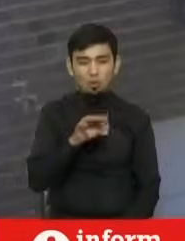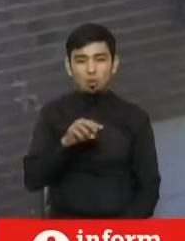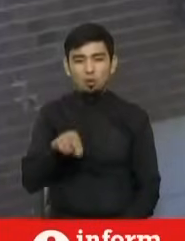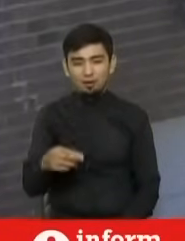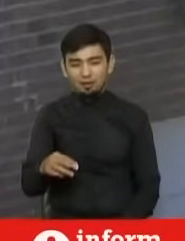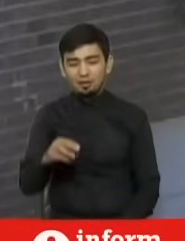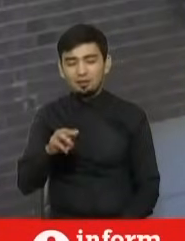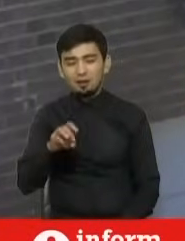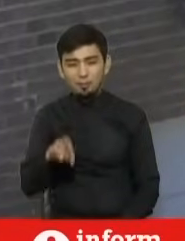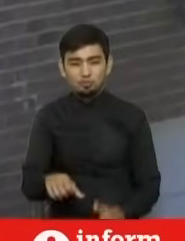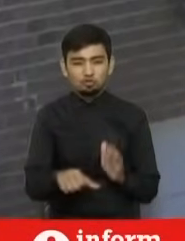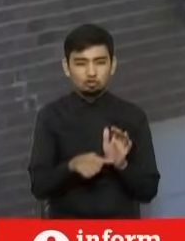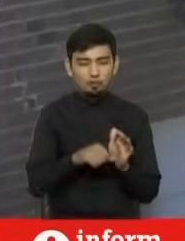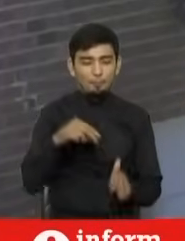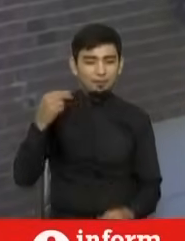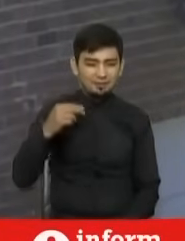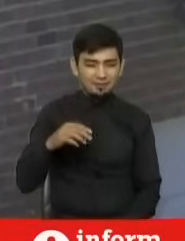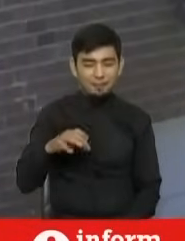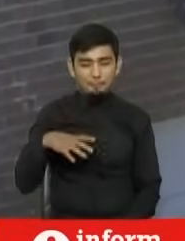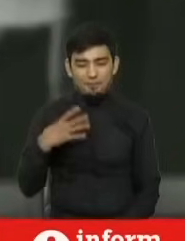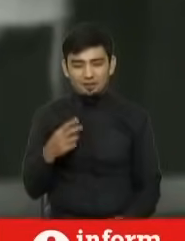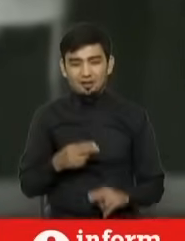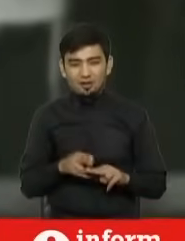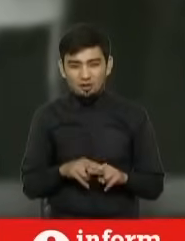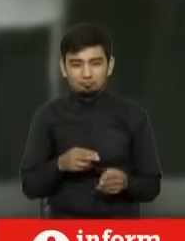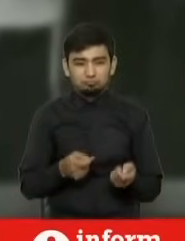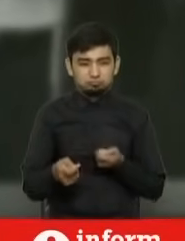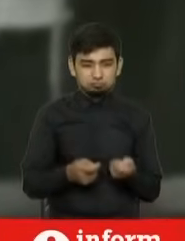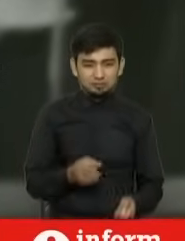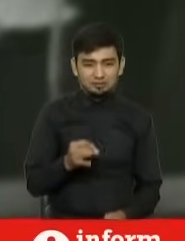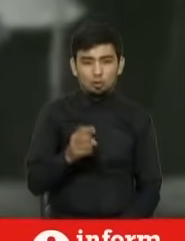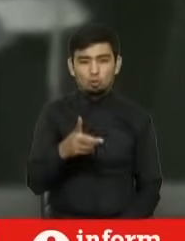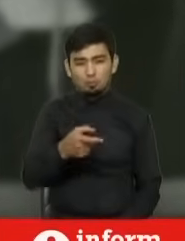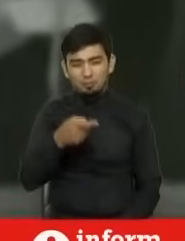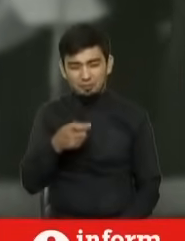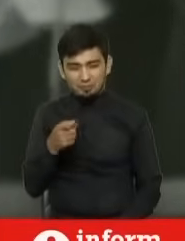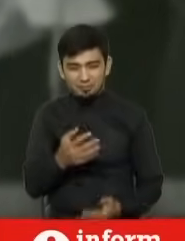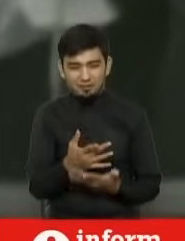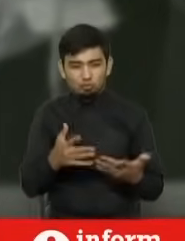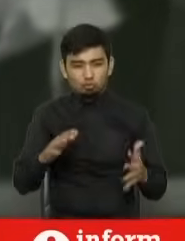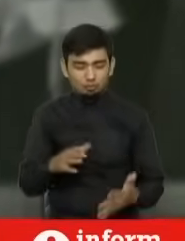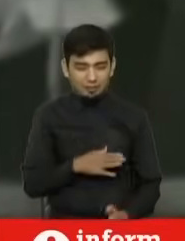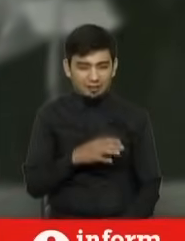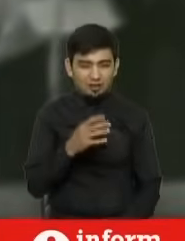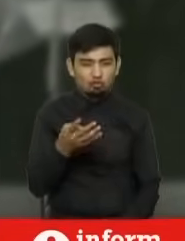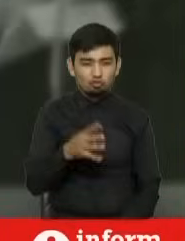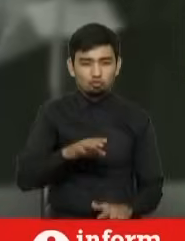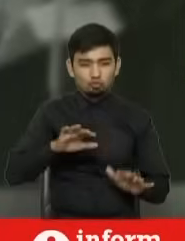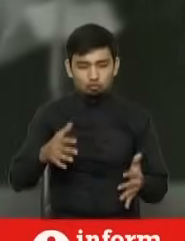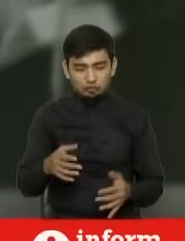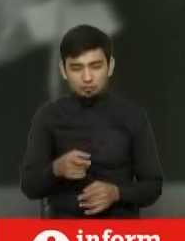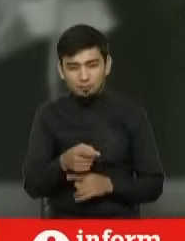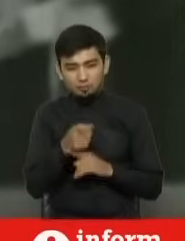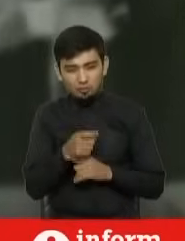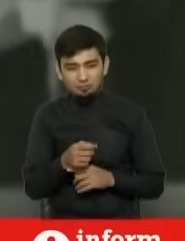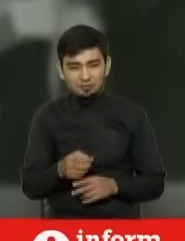стал уже шестым президентом среди бывших и действующих на кого было совершено покушение в четыр случаях попытки